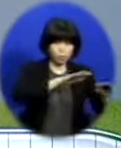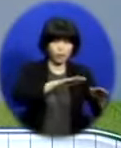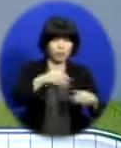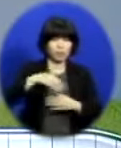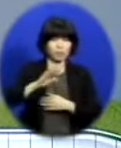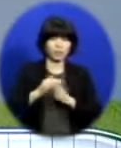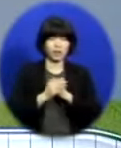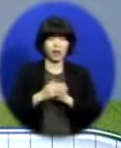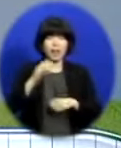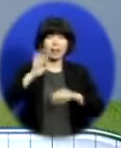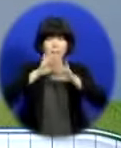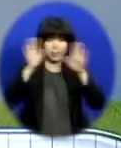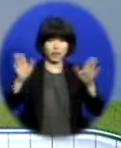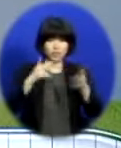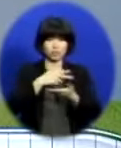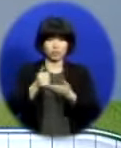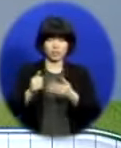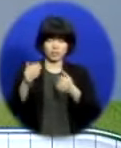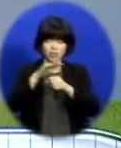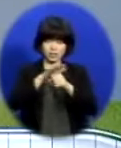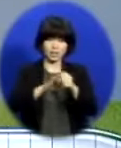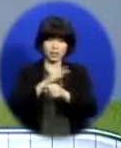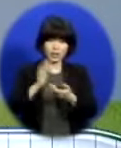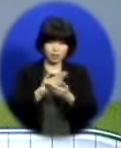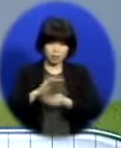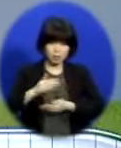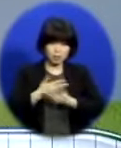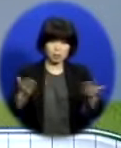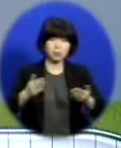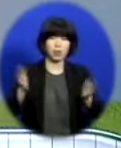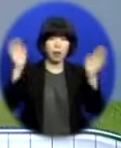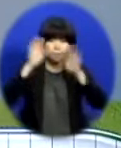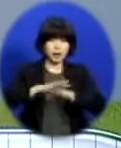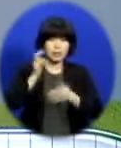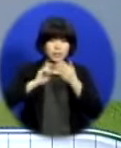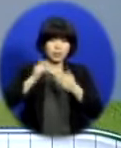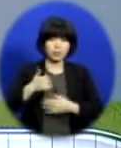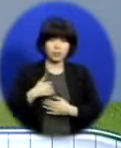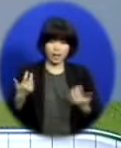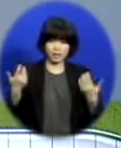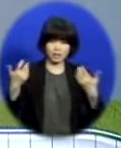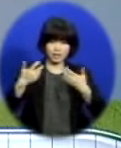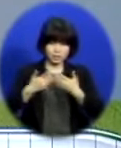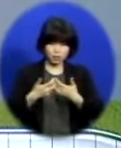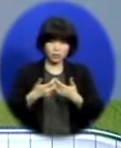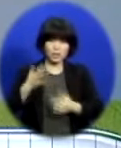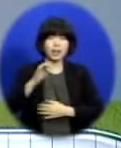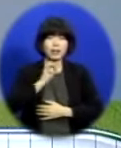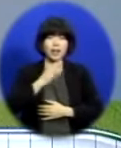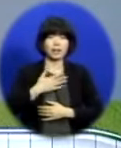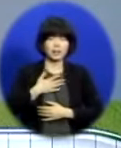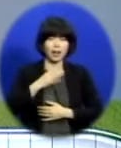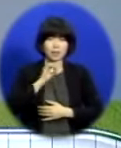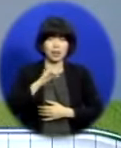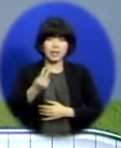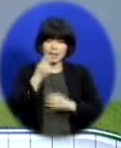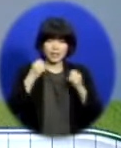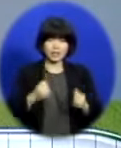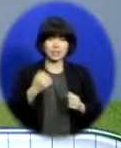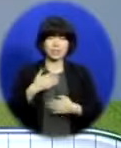낮에는 주님께서 사랑을 베푸시고 밤에는 찬송으로 나를 채우시니 나는 다만 살아계시는 내